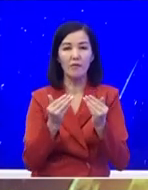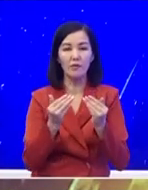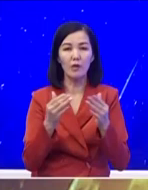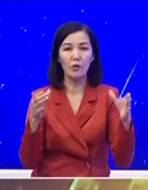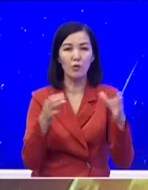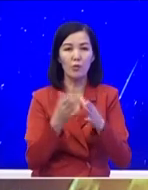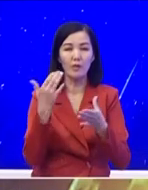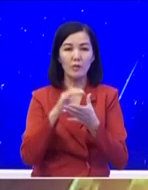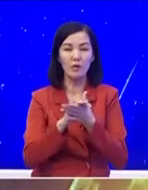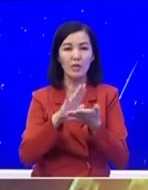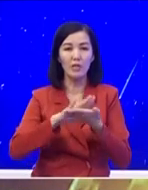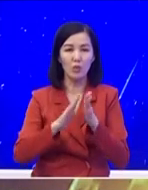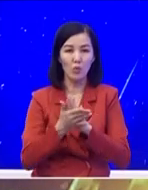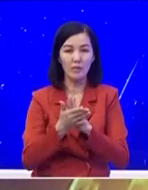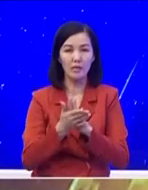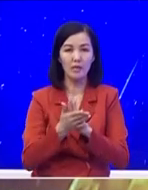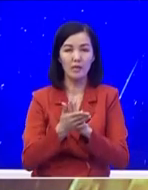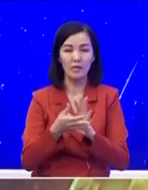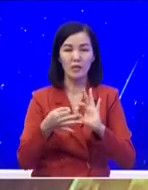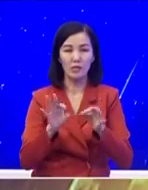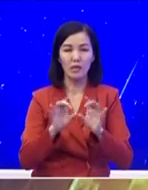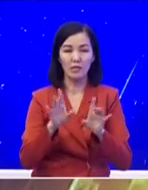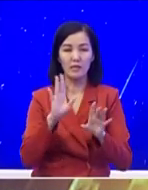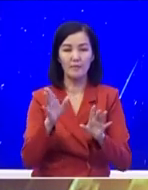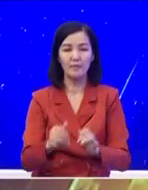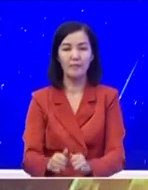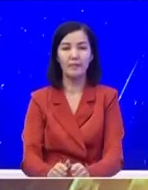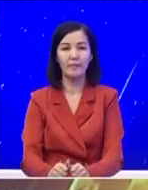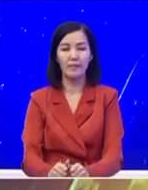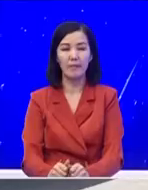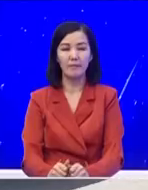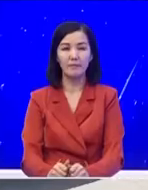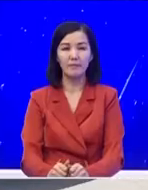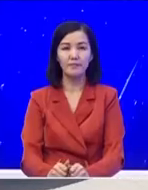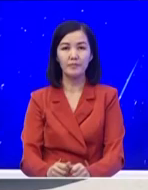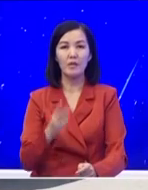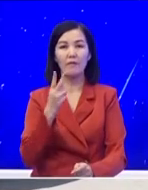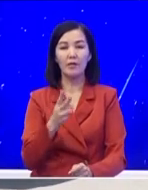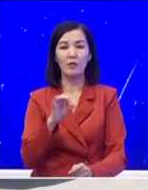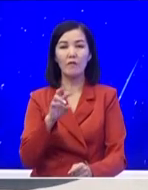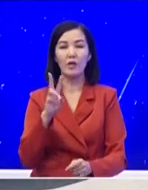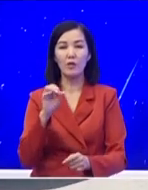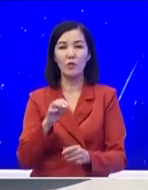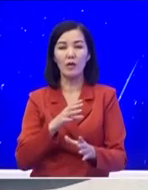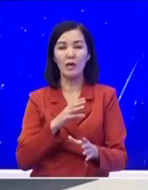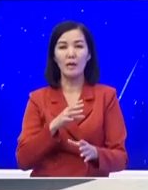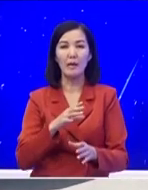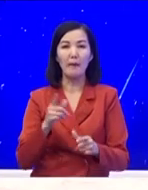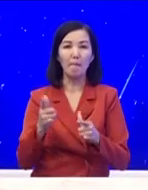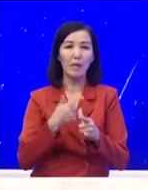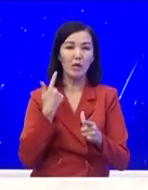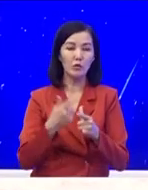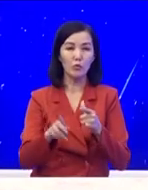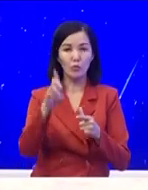мониторинговая группа ознакомилась с ситуацией. Евгения Присяжная была на местах. 2 июля этого года между госорганами и